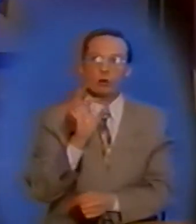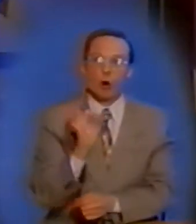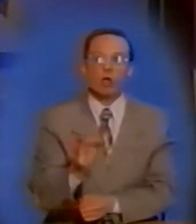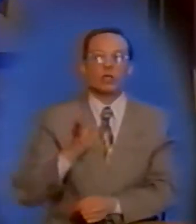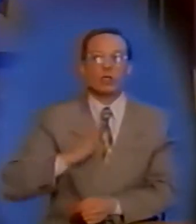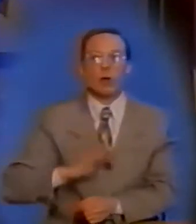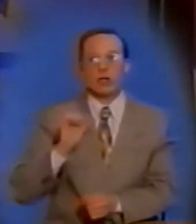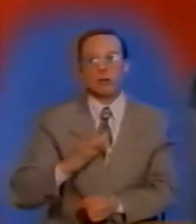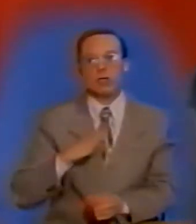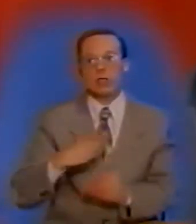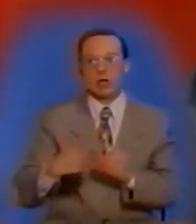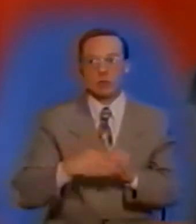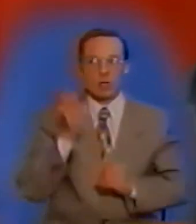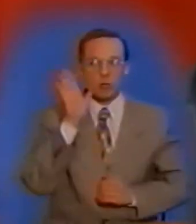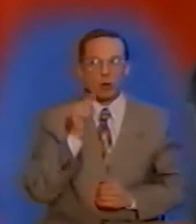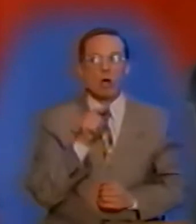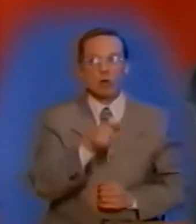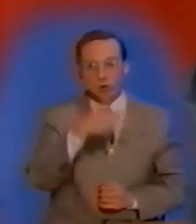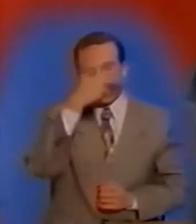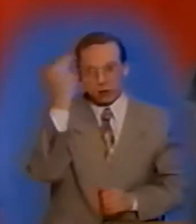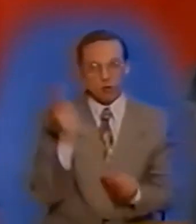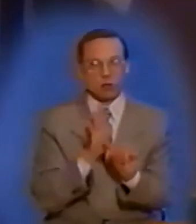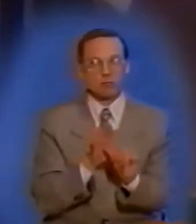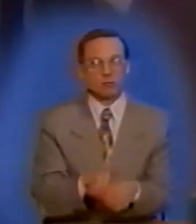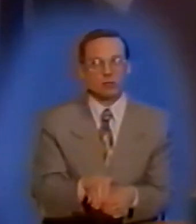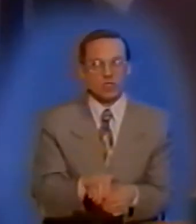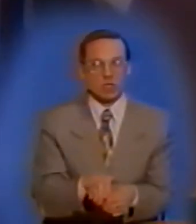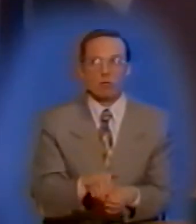kentėti artimiausiu laiku. Ar jūs Lietuvoje diskriminuojamas?